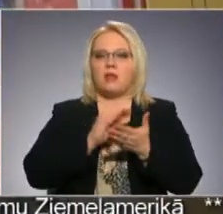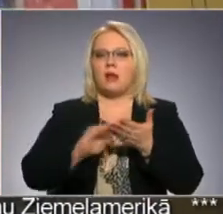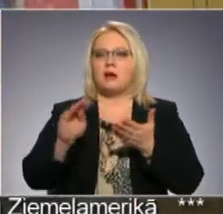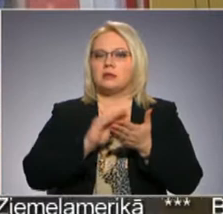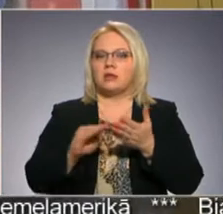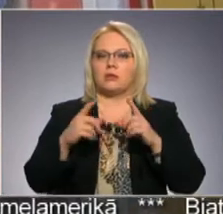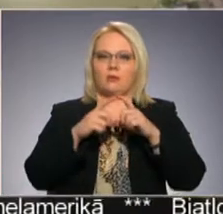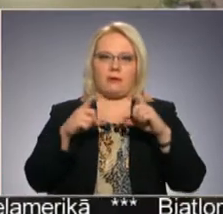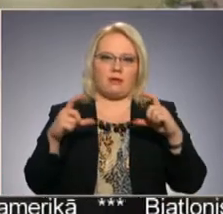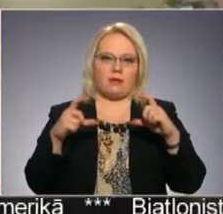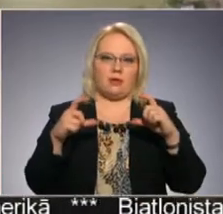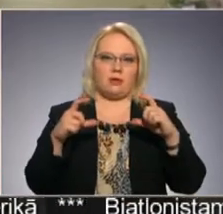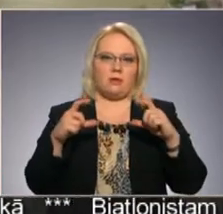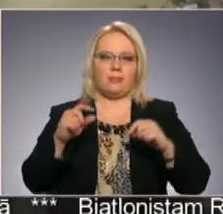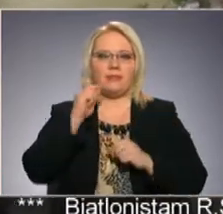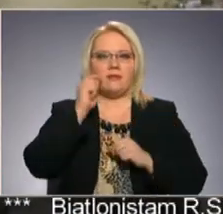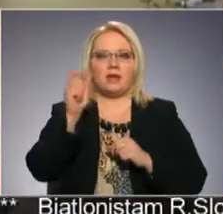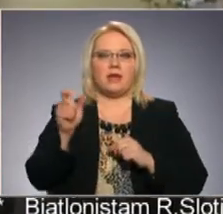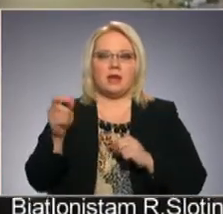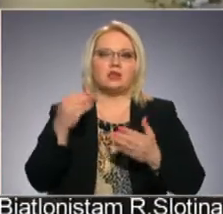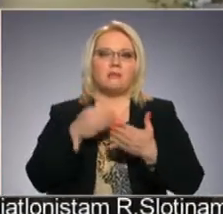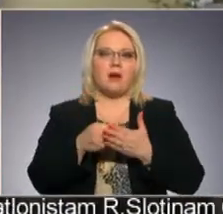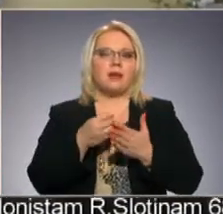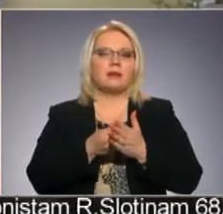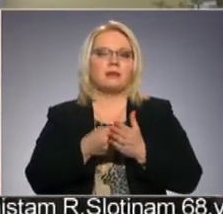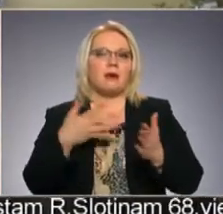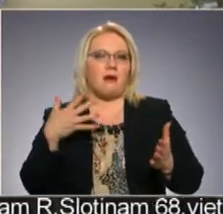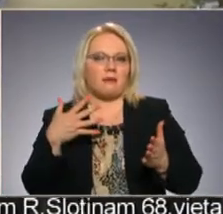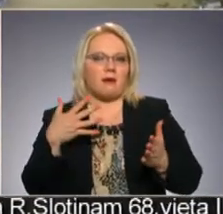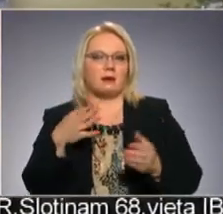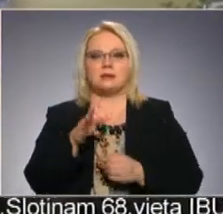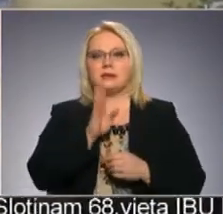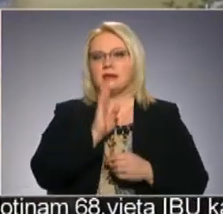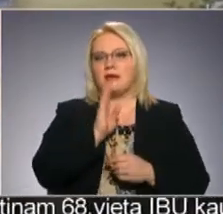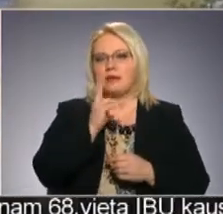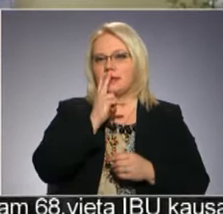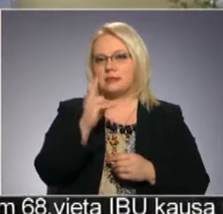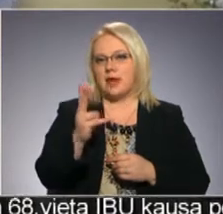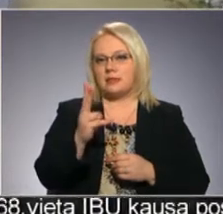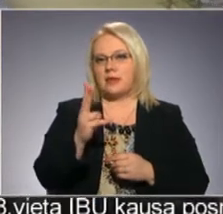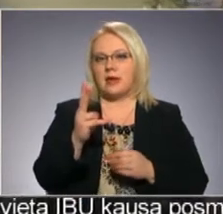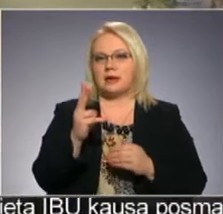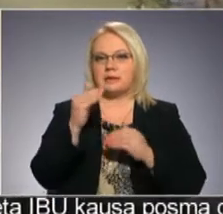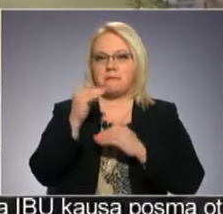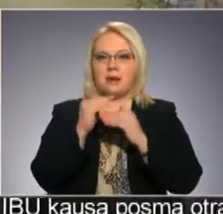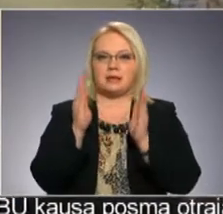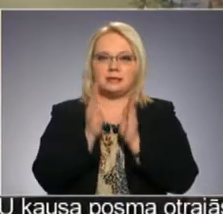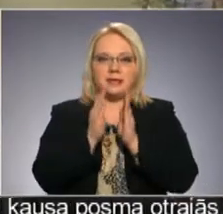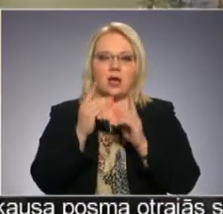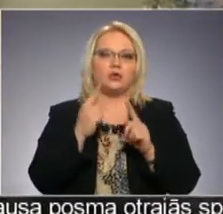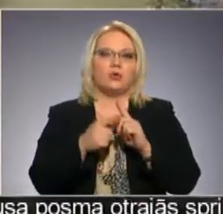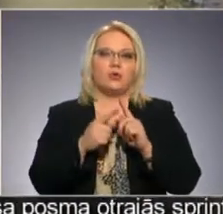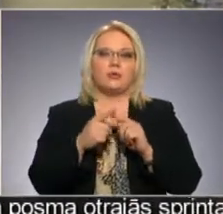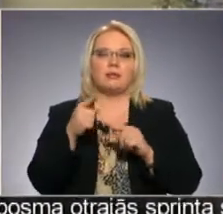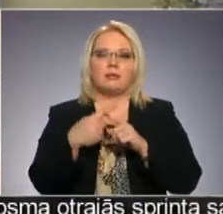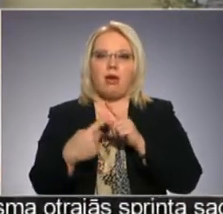rakstīto atklātnīti. Vīrieši pērk dārgākas. Sievietes skatās, es domāju, tās maziņās, jā, Un